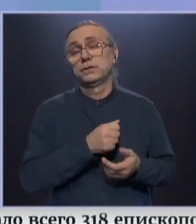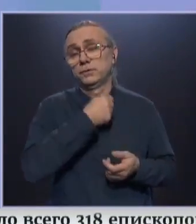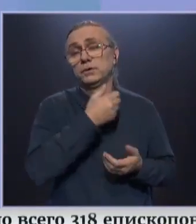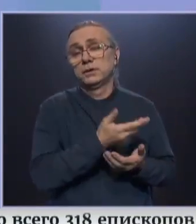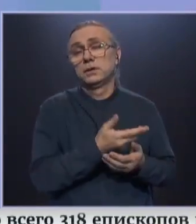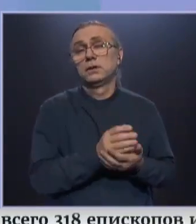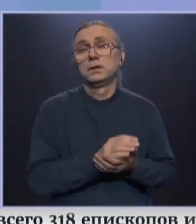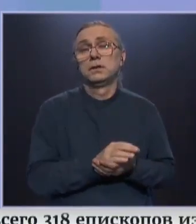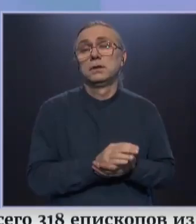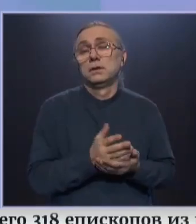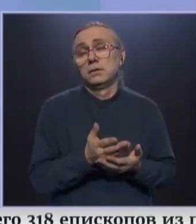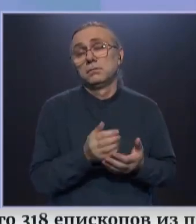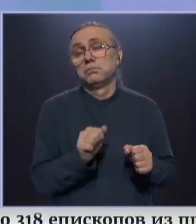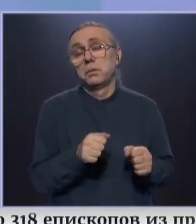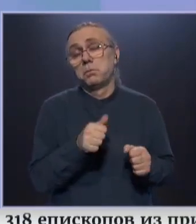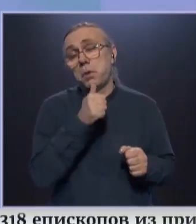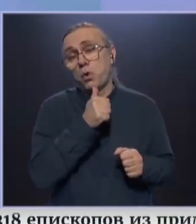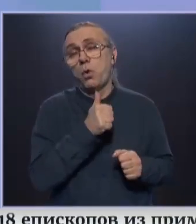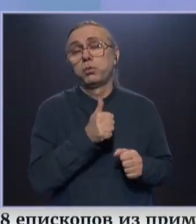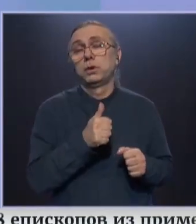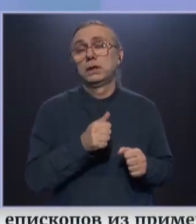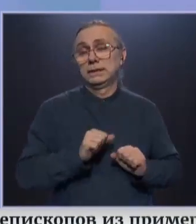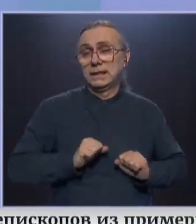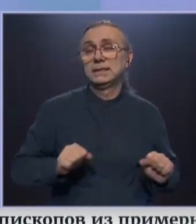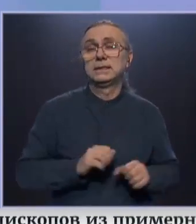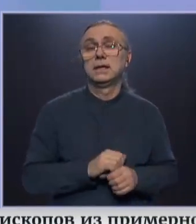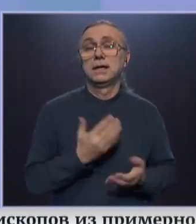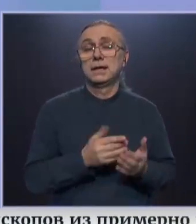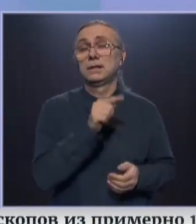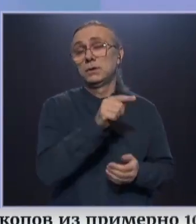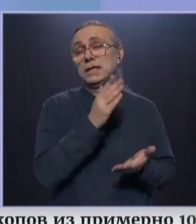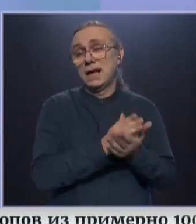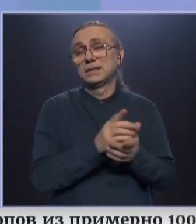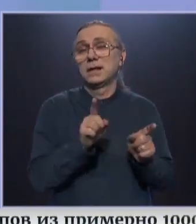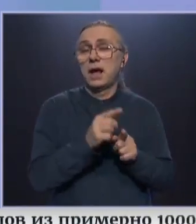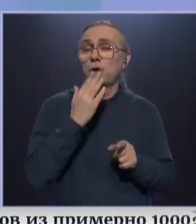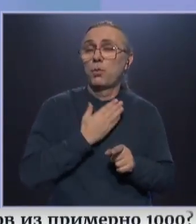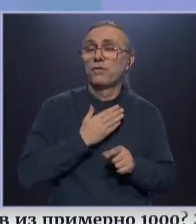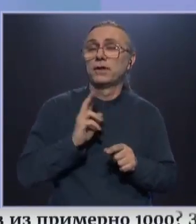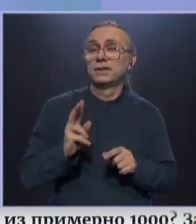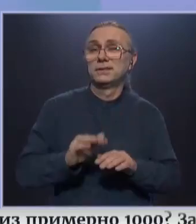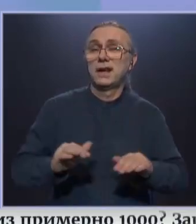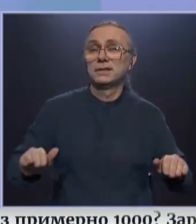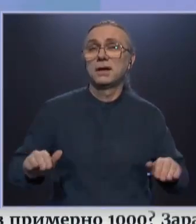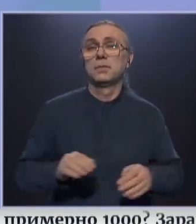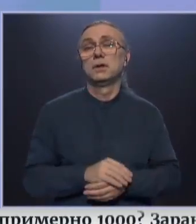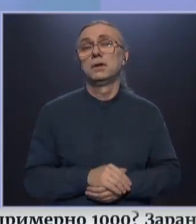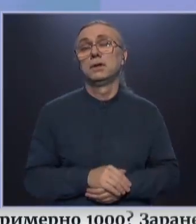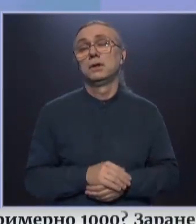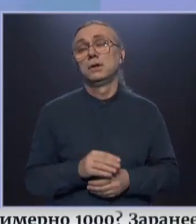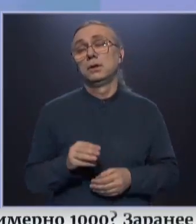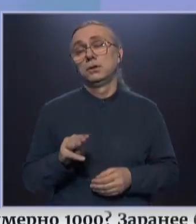слушай, ну, давай, попробуй, дерзни. Если у него есть такая любовь, то, в общем-то, к детям, то, естественно,